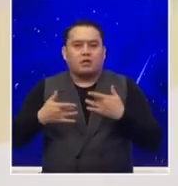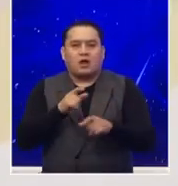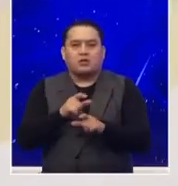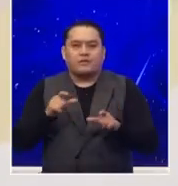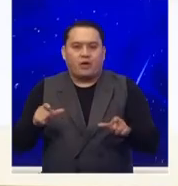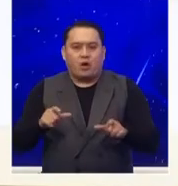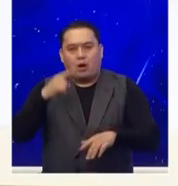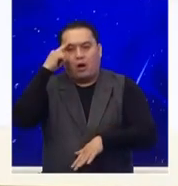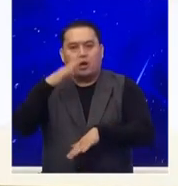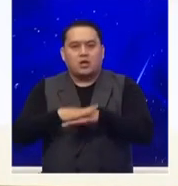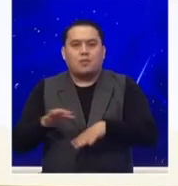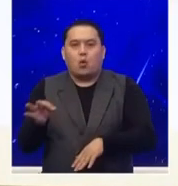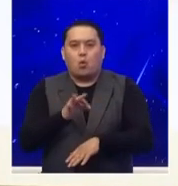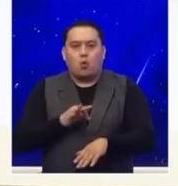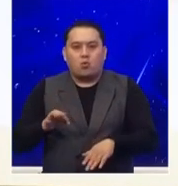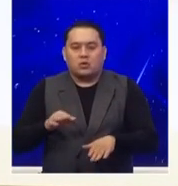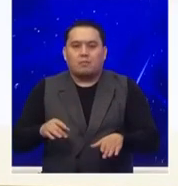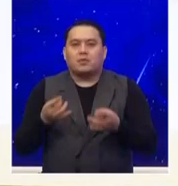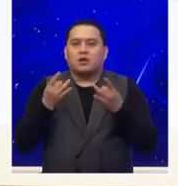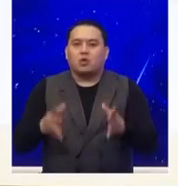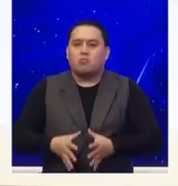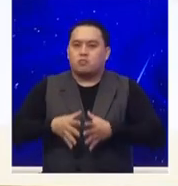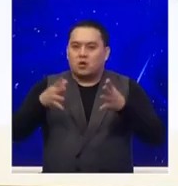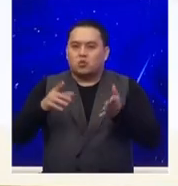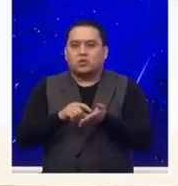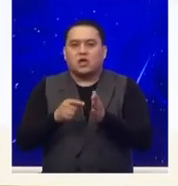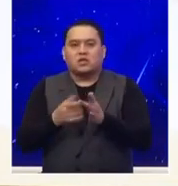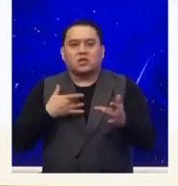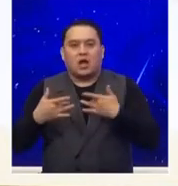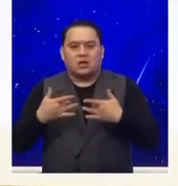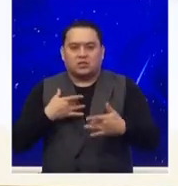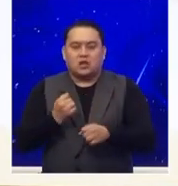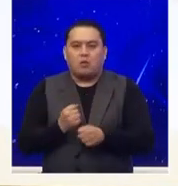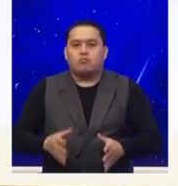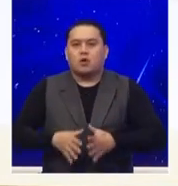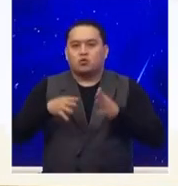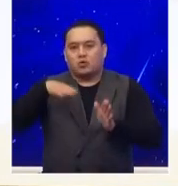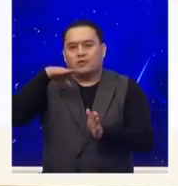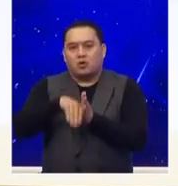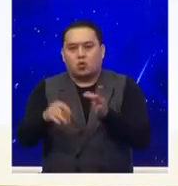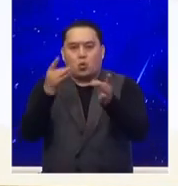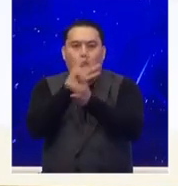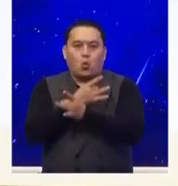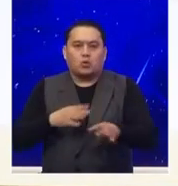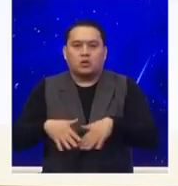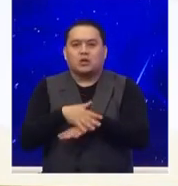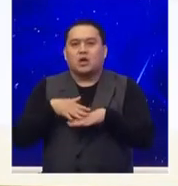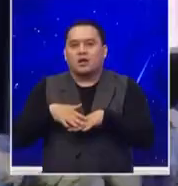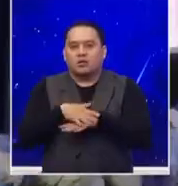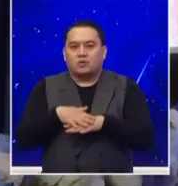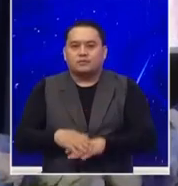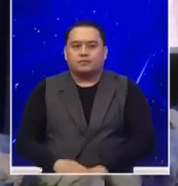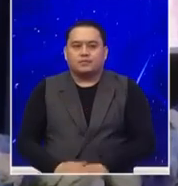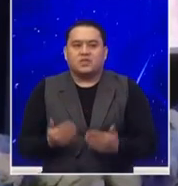Благодарю акимов области и района за такой просторный и современный театр. Они сделали большой вклад в развитие культуры нашего района.